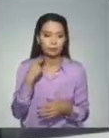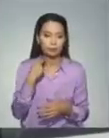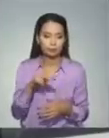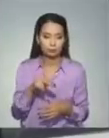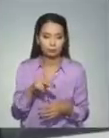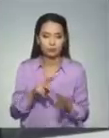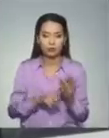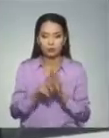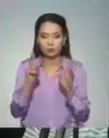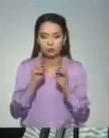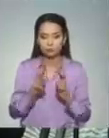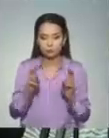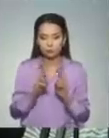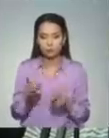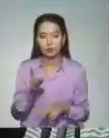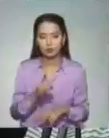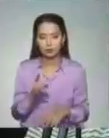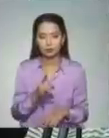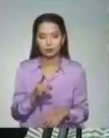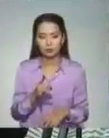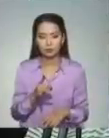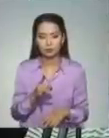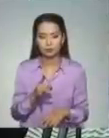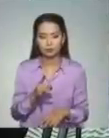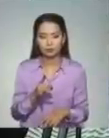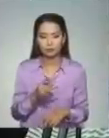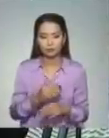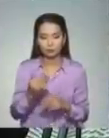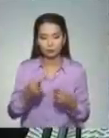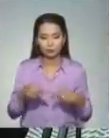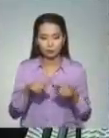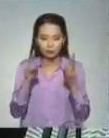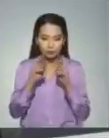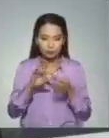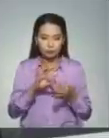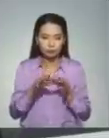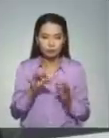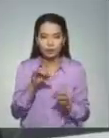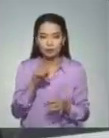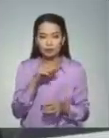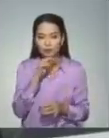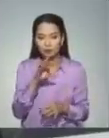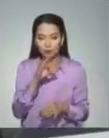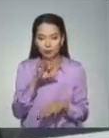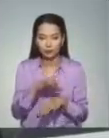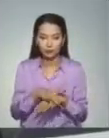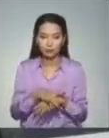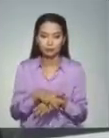содержания Алгинского района. Значит, досудебное расследование по статьям 371, 32, это халатность в отношении руководителей